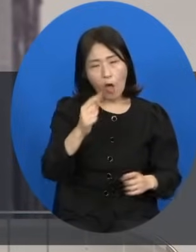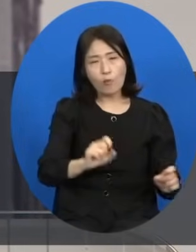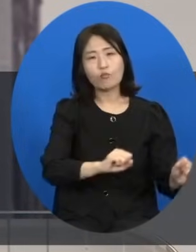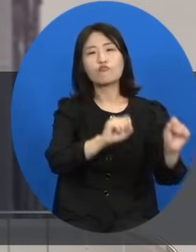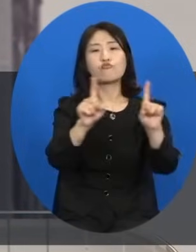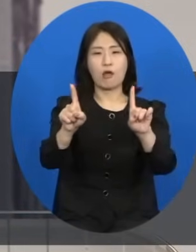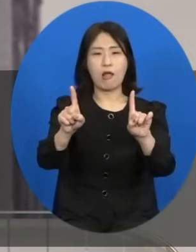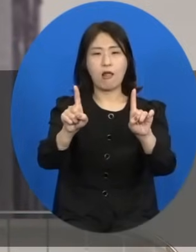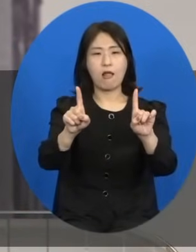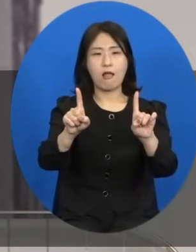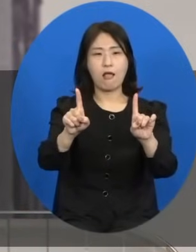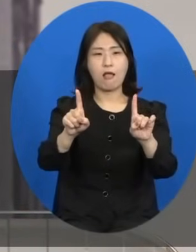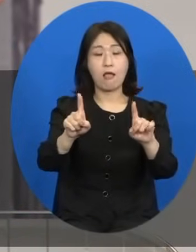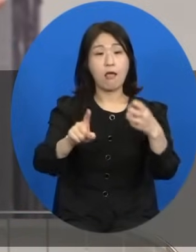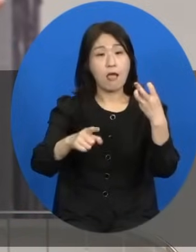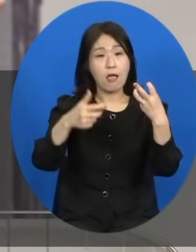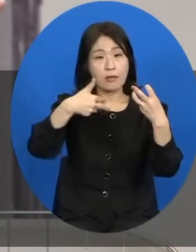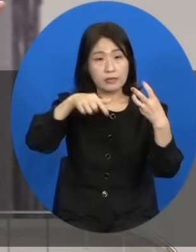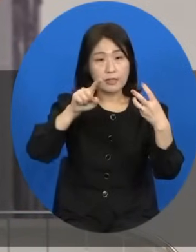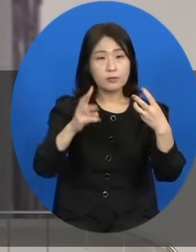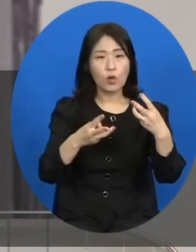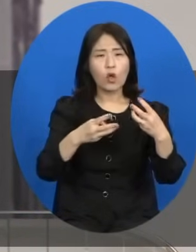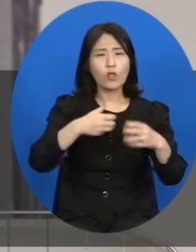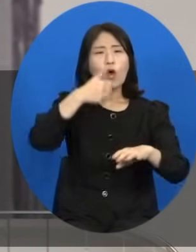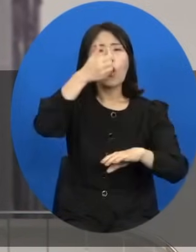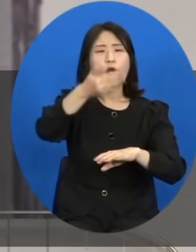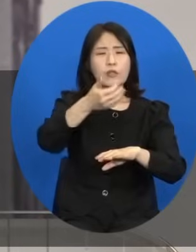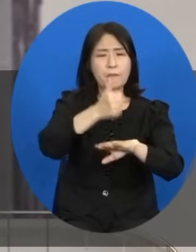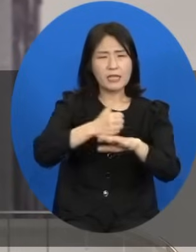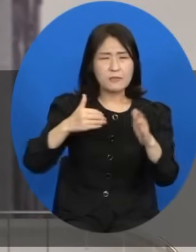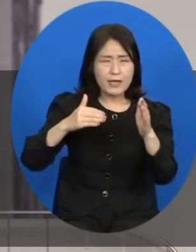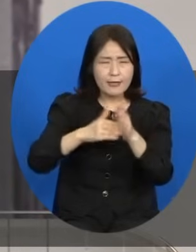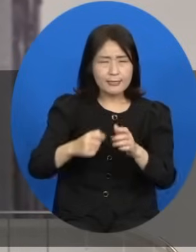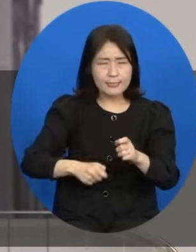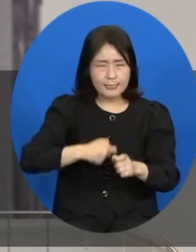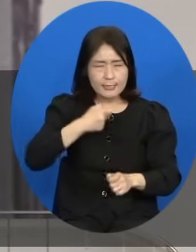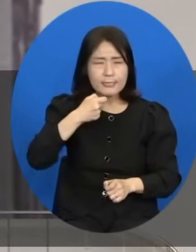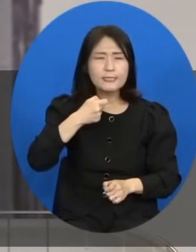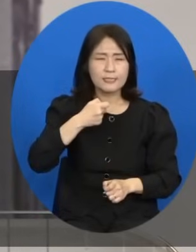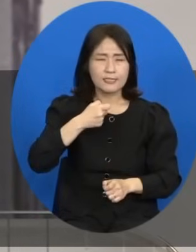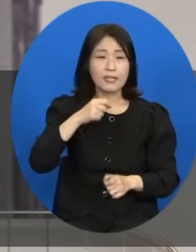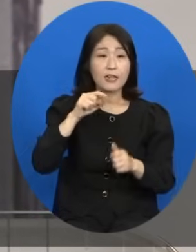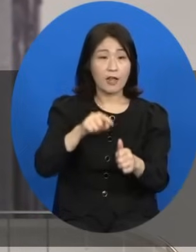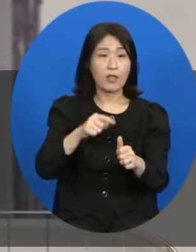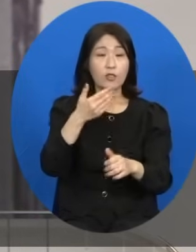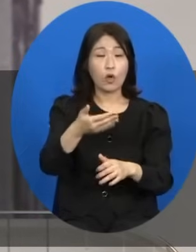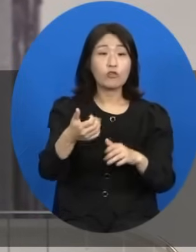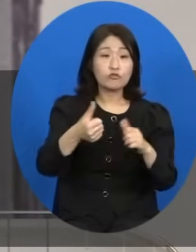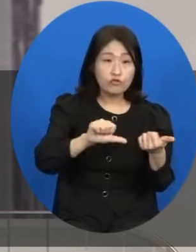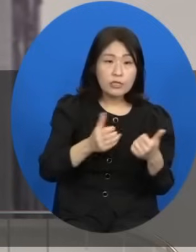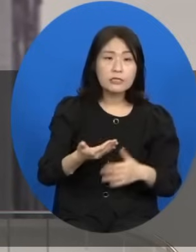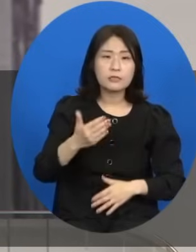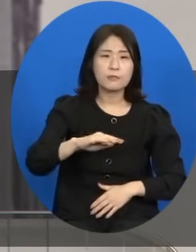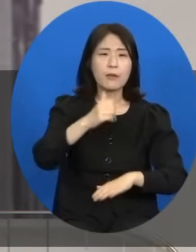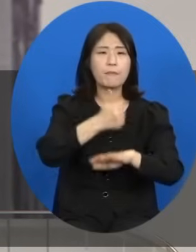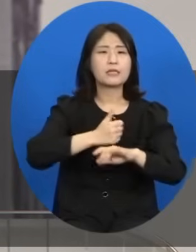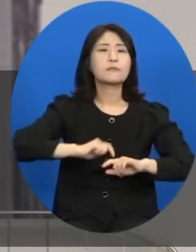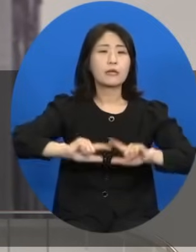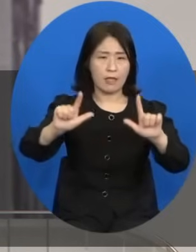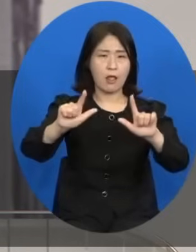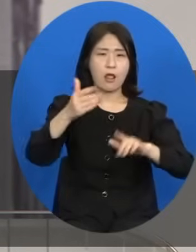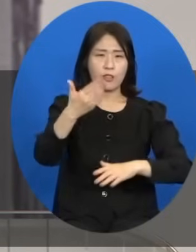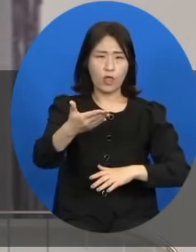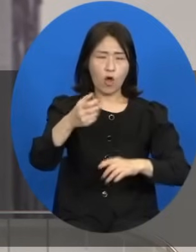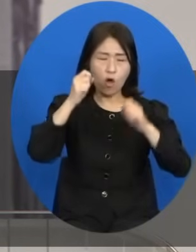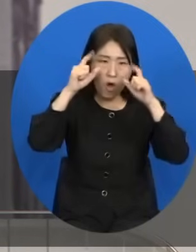자 13절에 너 다니엘아 너는 끝까지 신실해 너는 죽겠지만 끝 날에는 네가 일어나서 내게